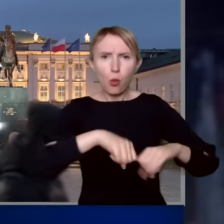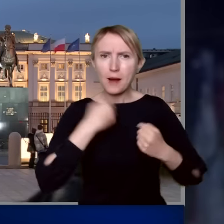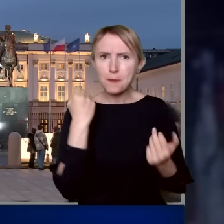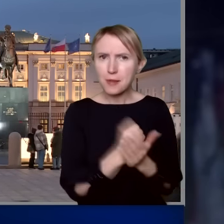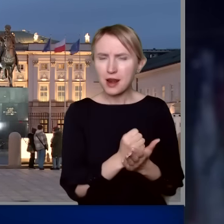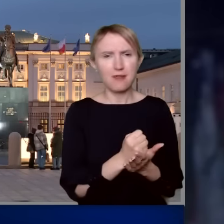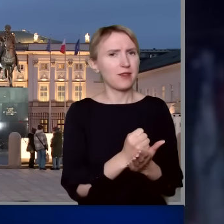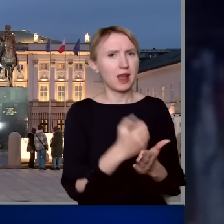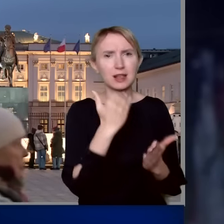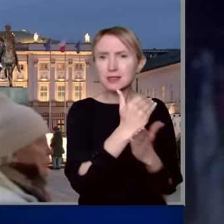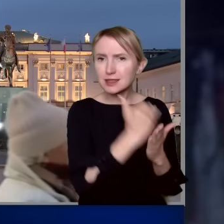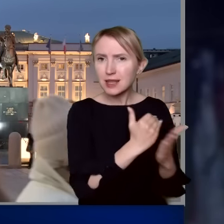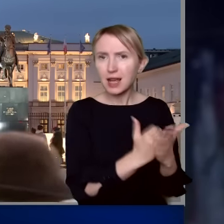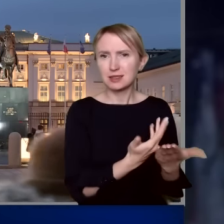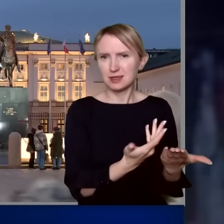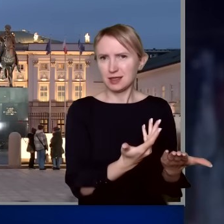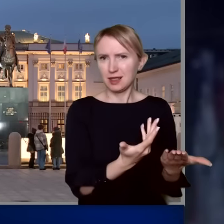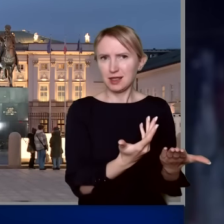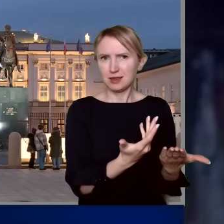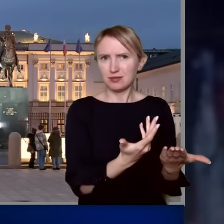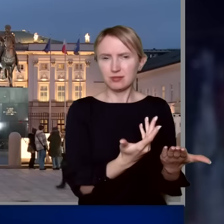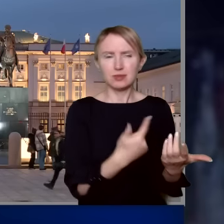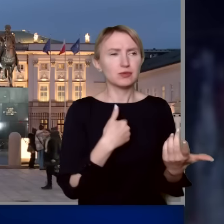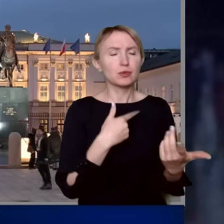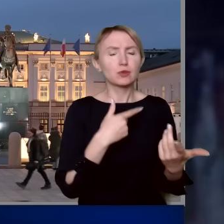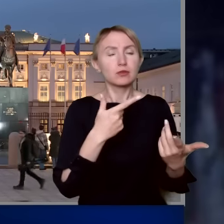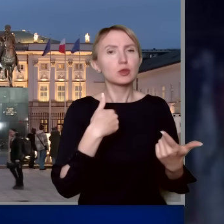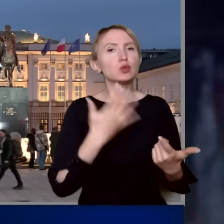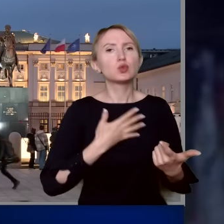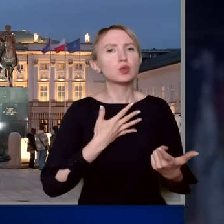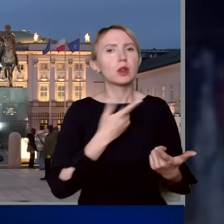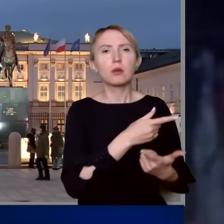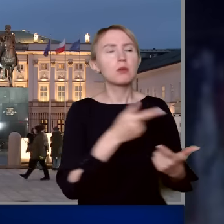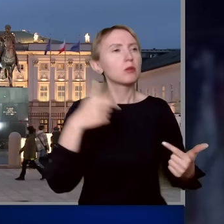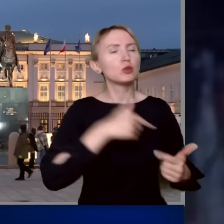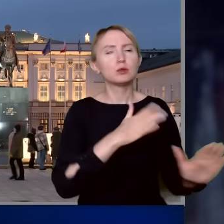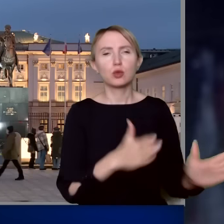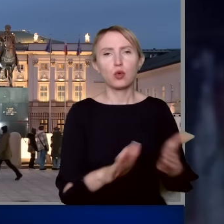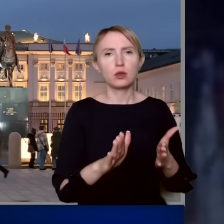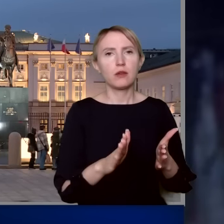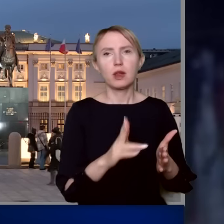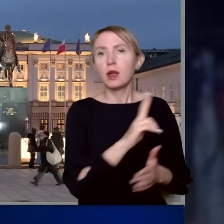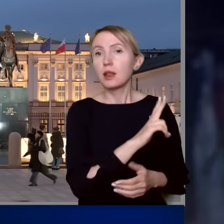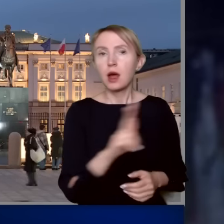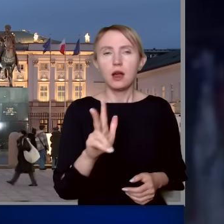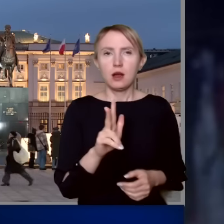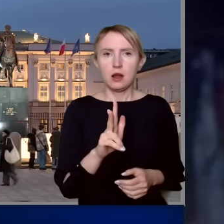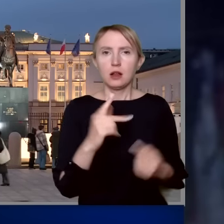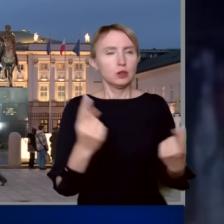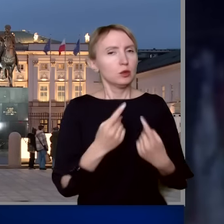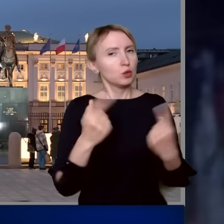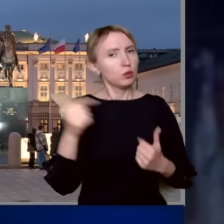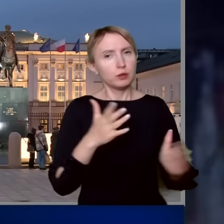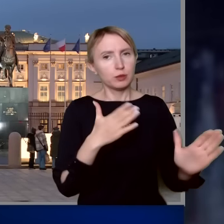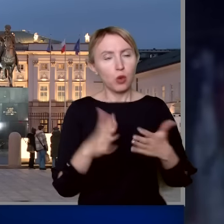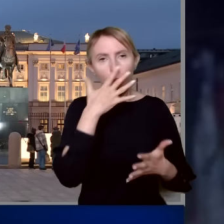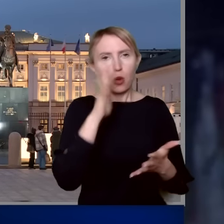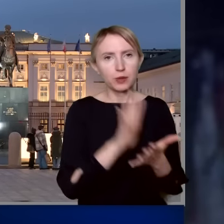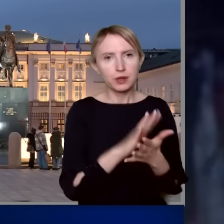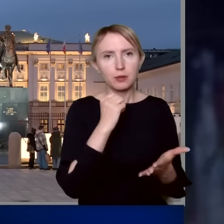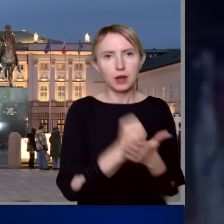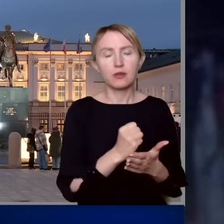zasad przyzwoitości, nie wyklucza żadnego rozwiązania. Musimy być gotowi na każdy wariant. Niestety opinie prawne w tej chwili